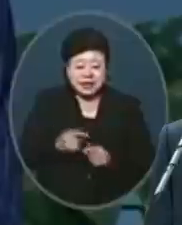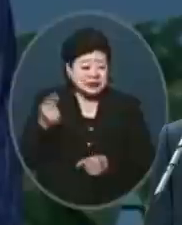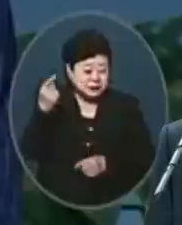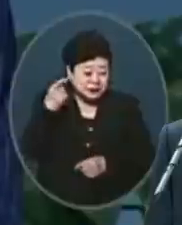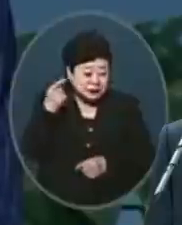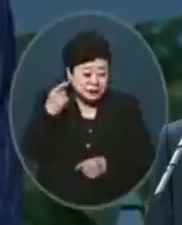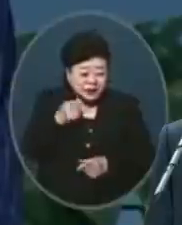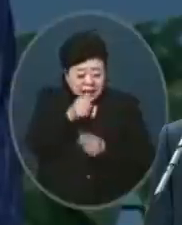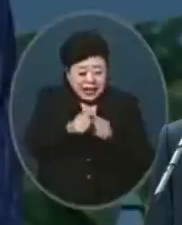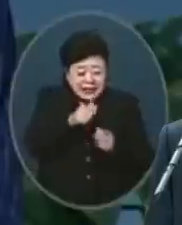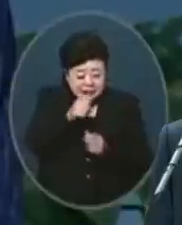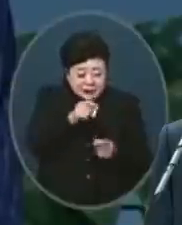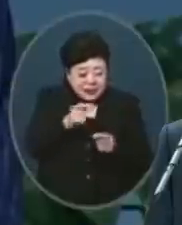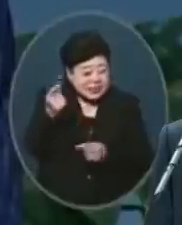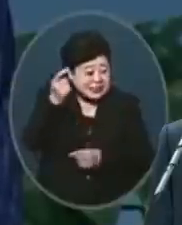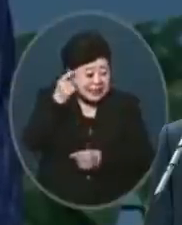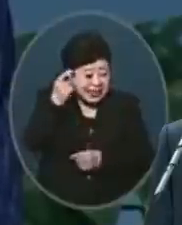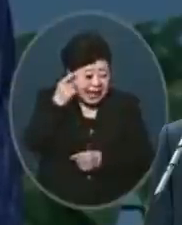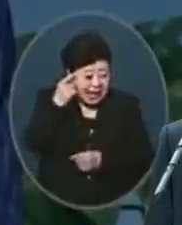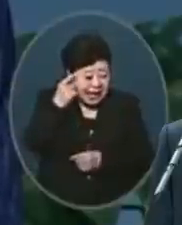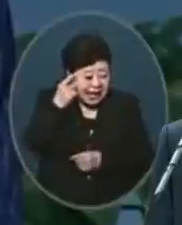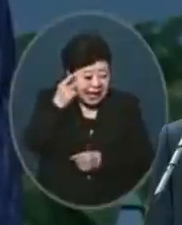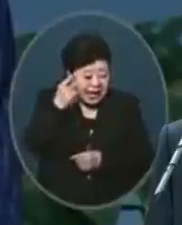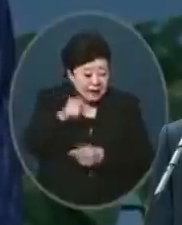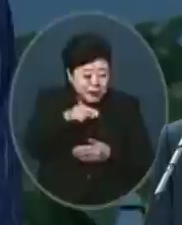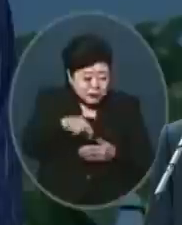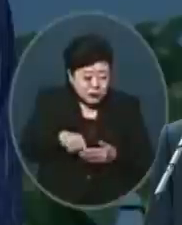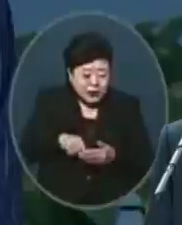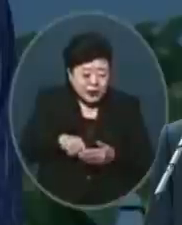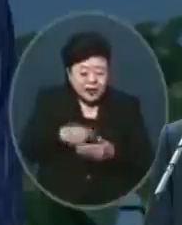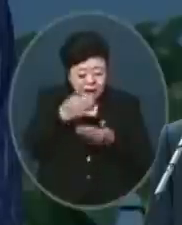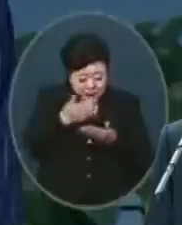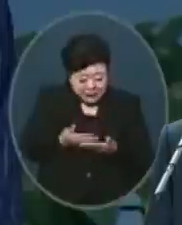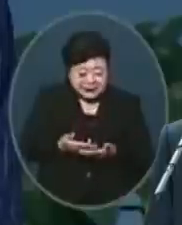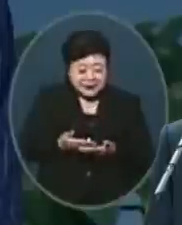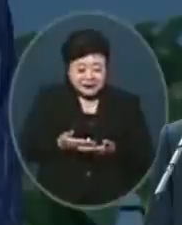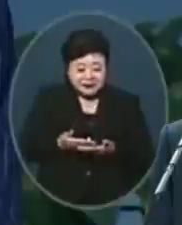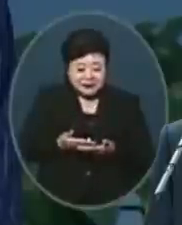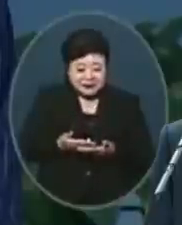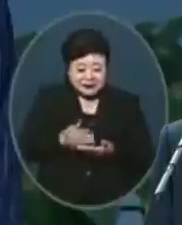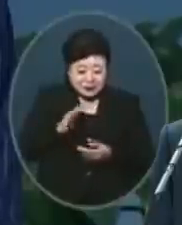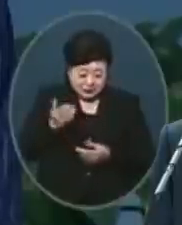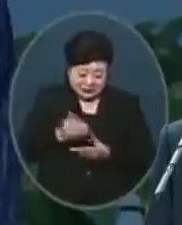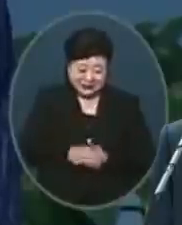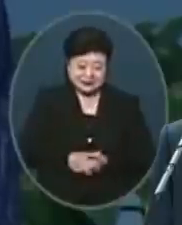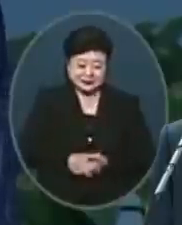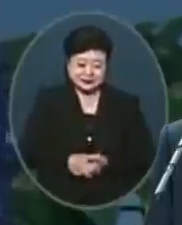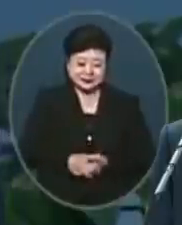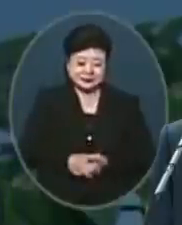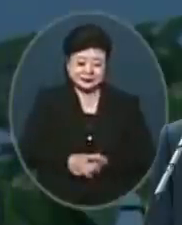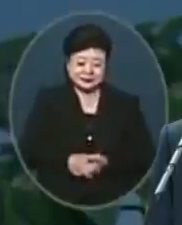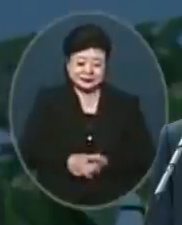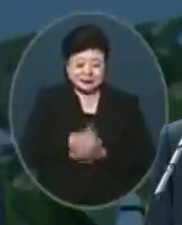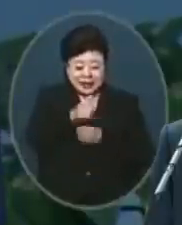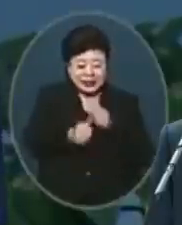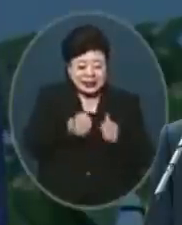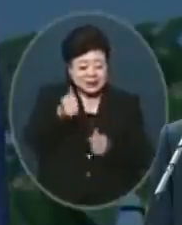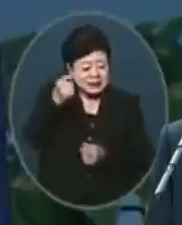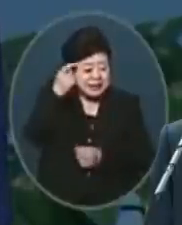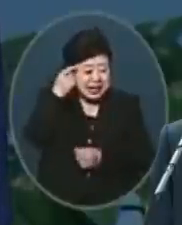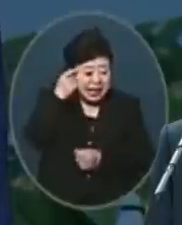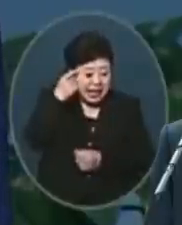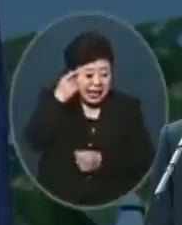들으면 하나님의 생각을 여러분 마음속에 받아들인 것이 되는 것입니다. 하나님의